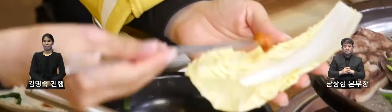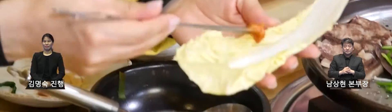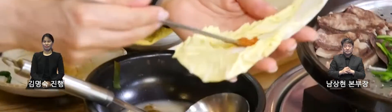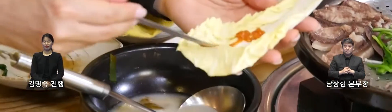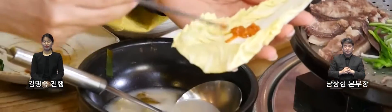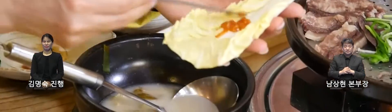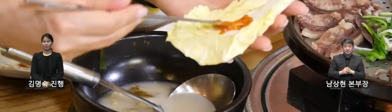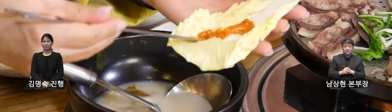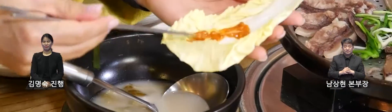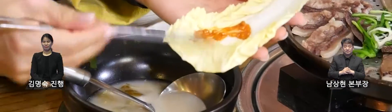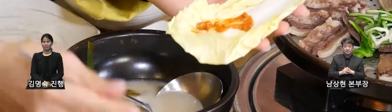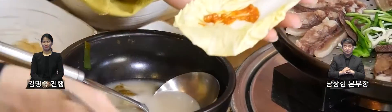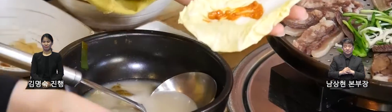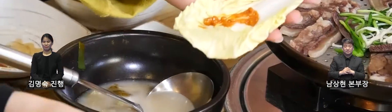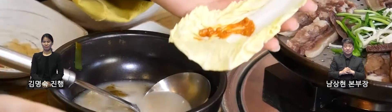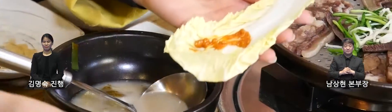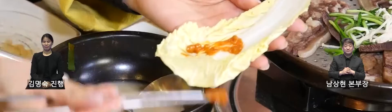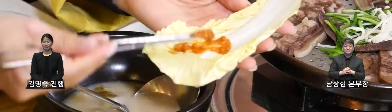수육을.